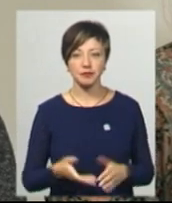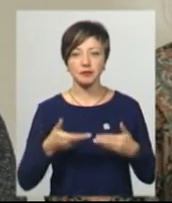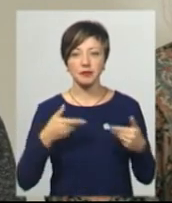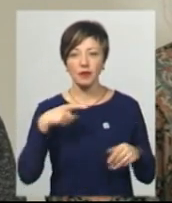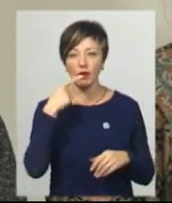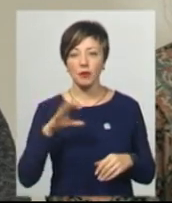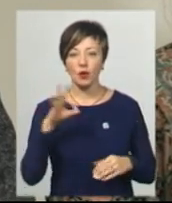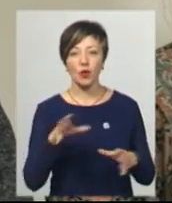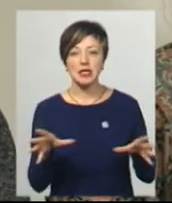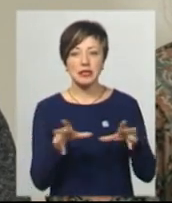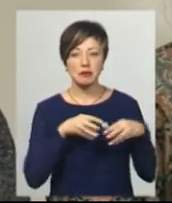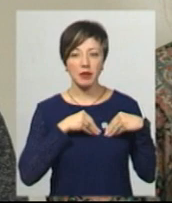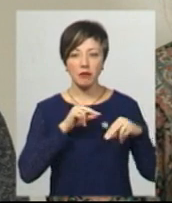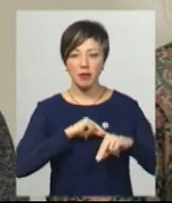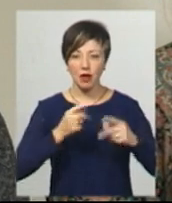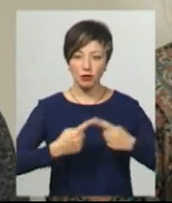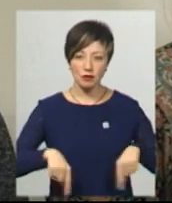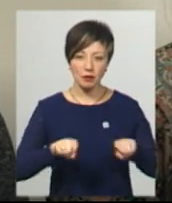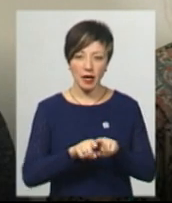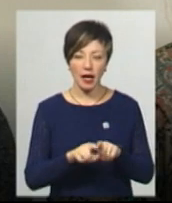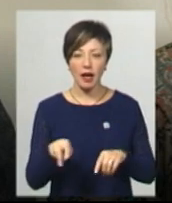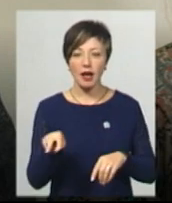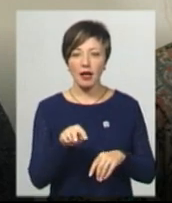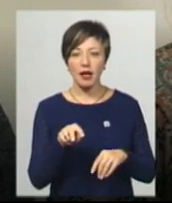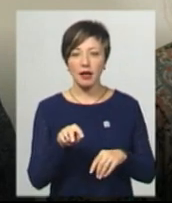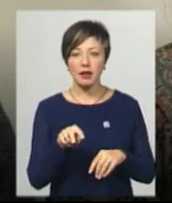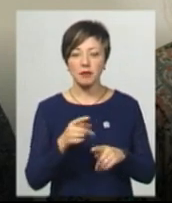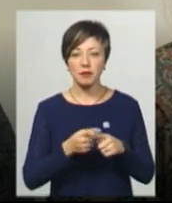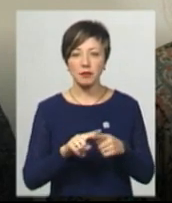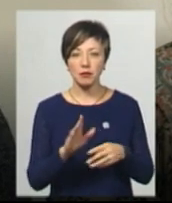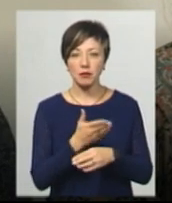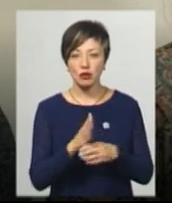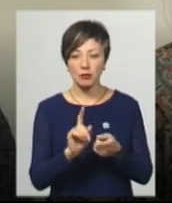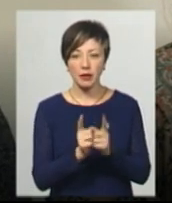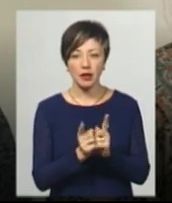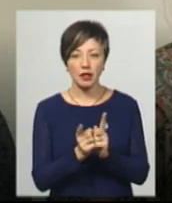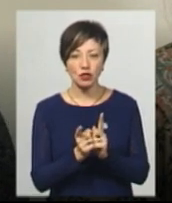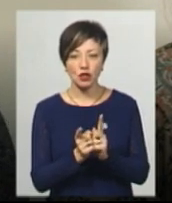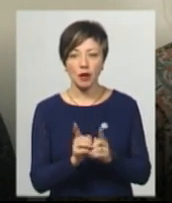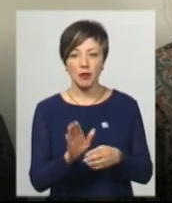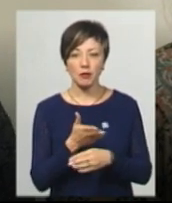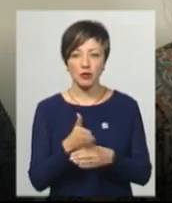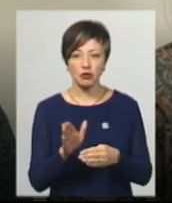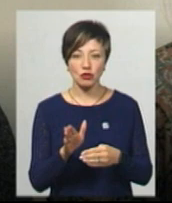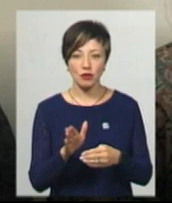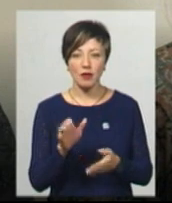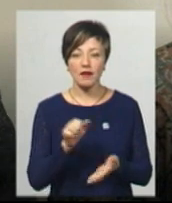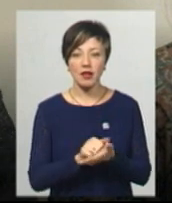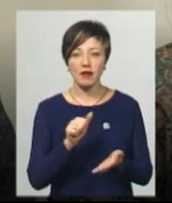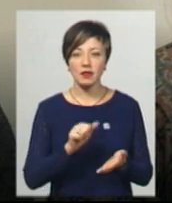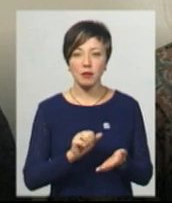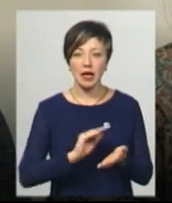про співпрацю як в сфері літературній, між перекладачами, між